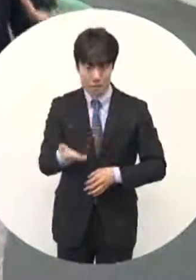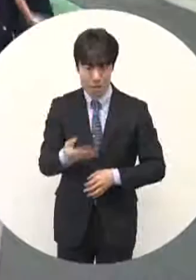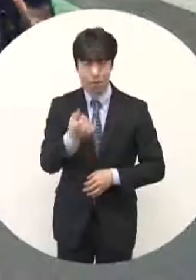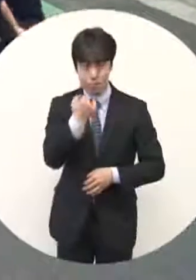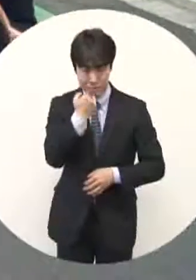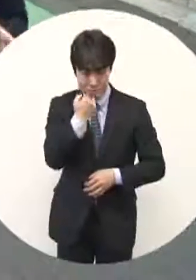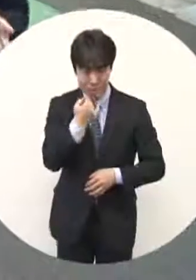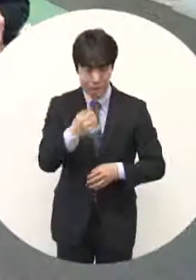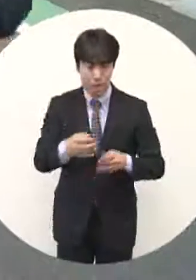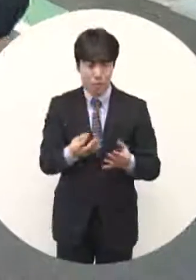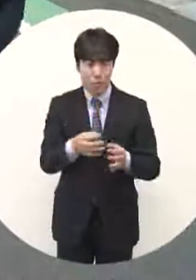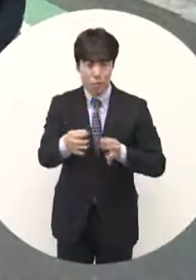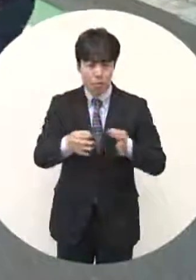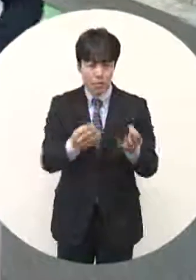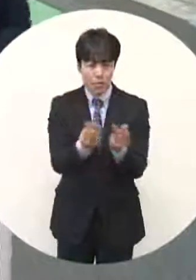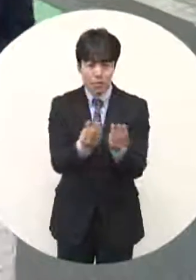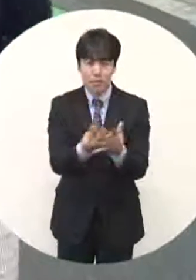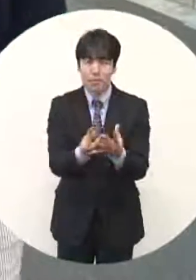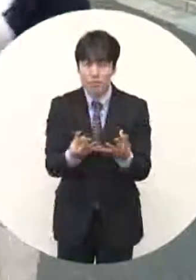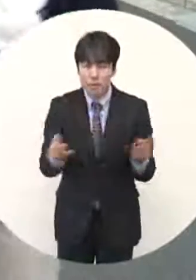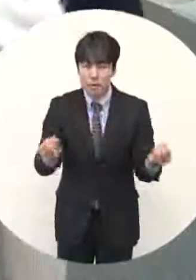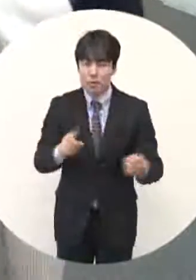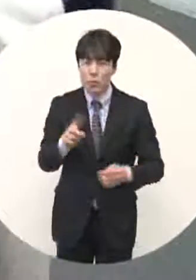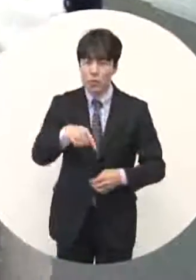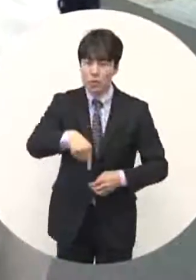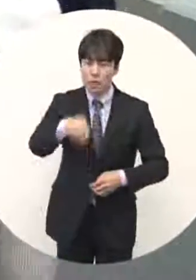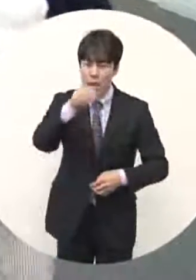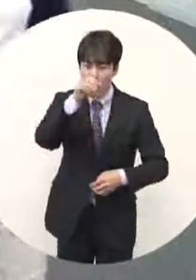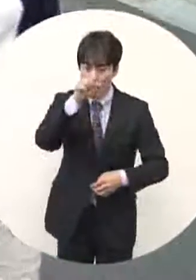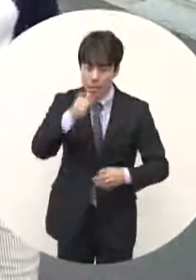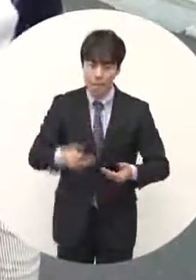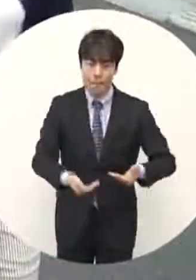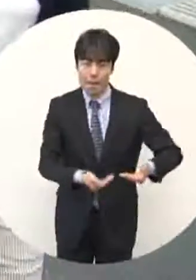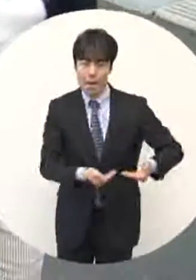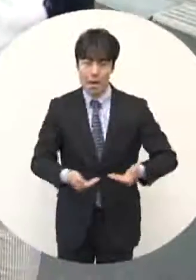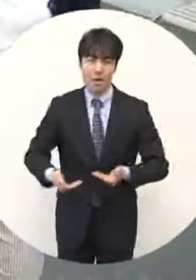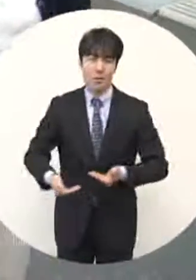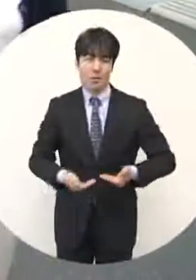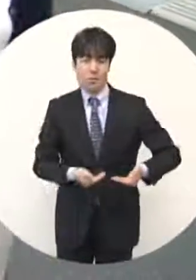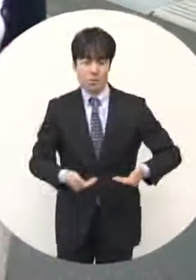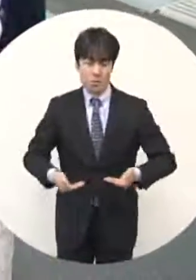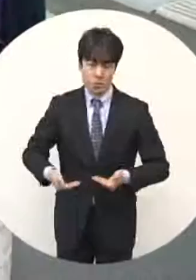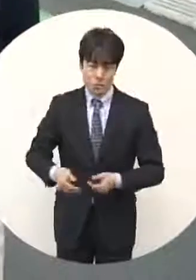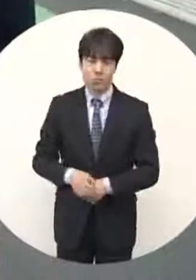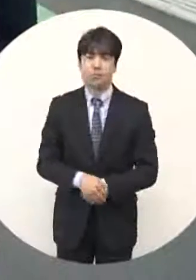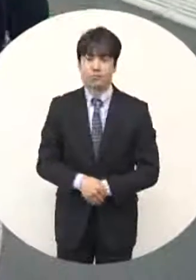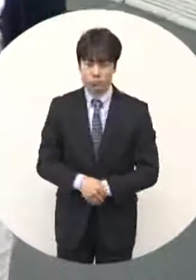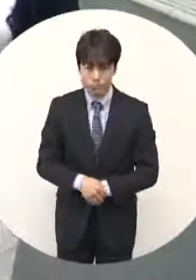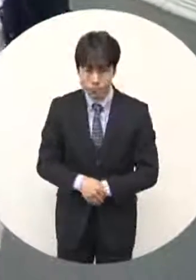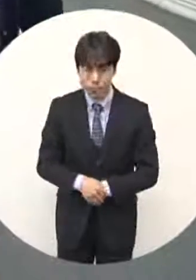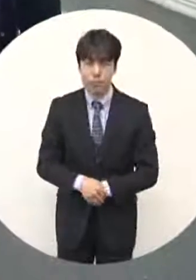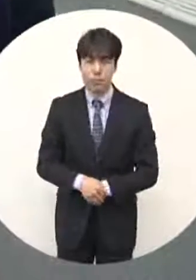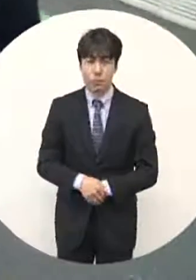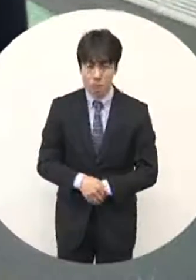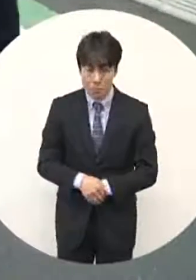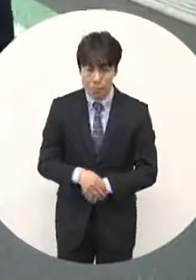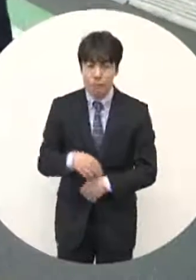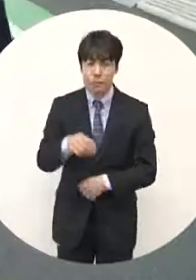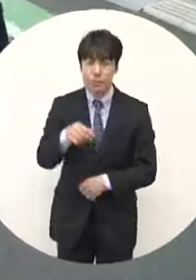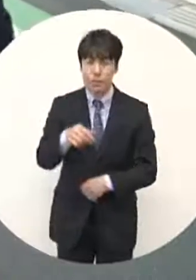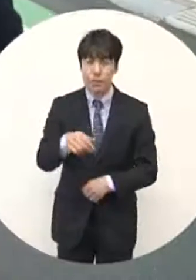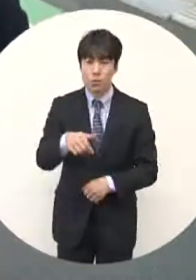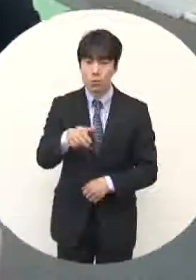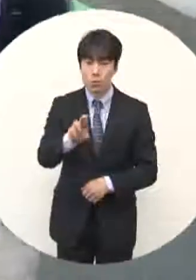たくさんお店があるのでどこに行こうかちょっと迷っちゃうんですけれども、 はい、 ちょっとあ、フラットガ